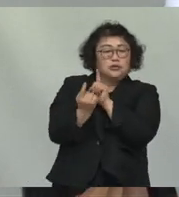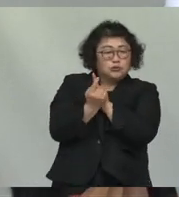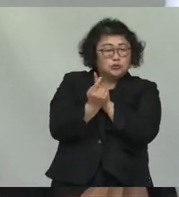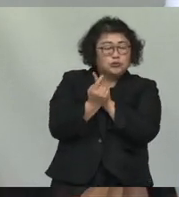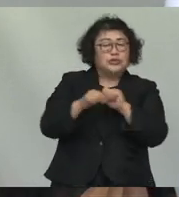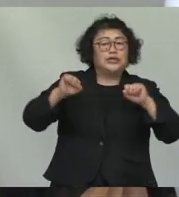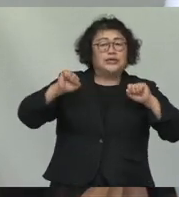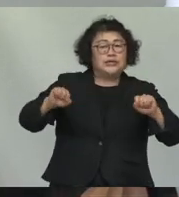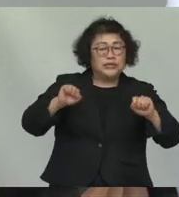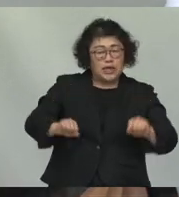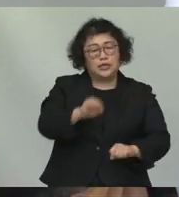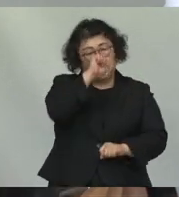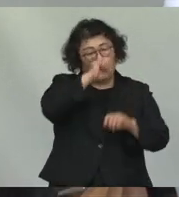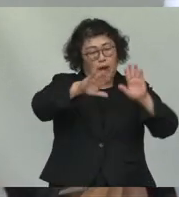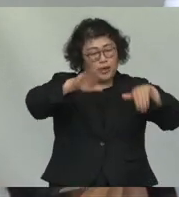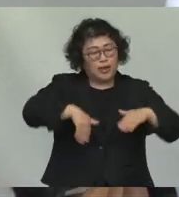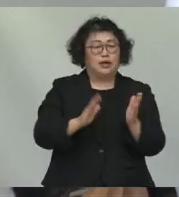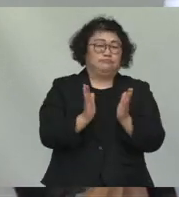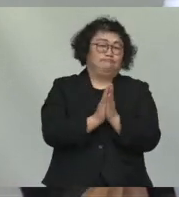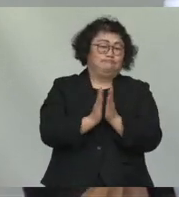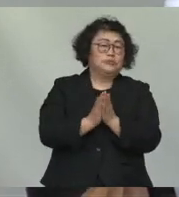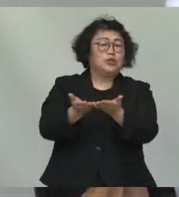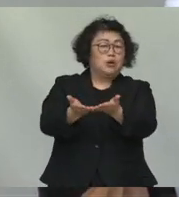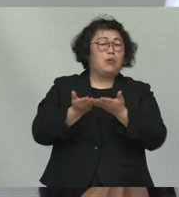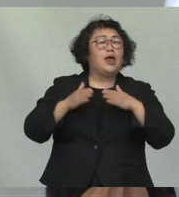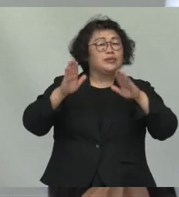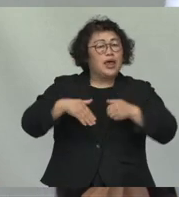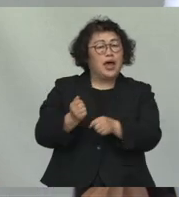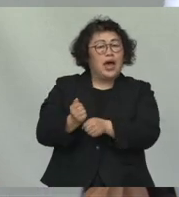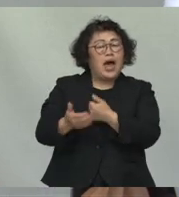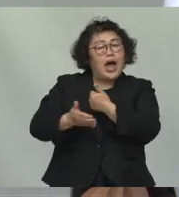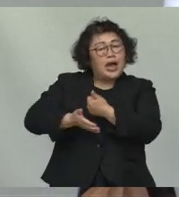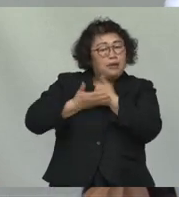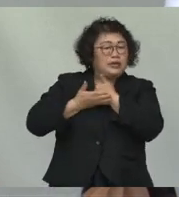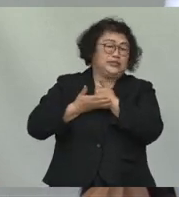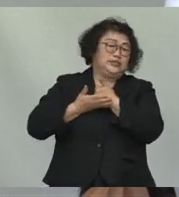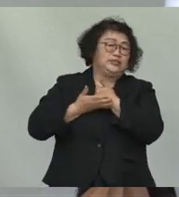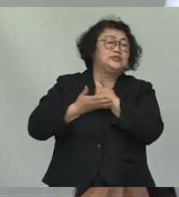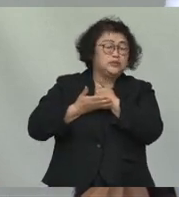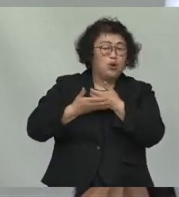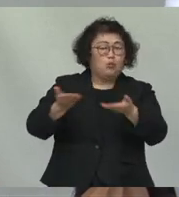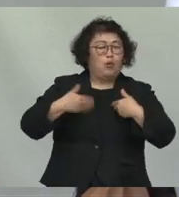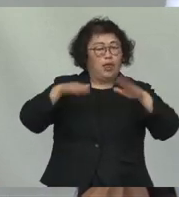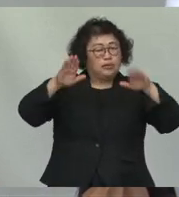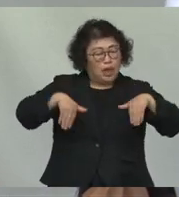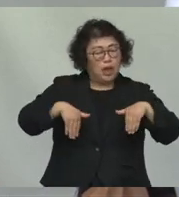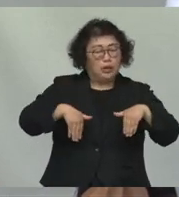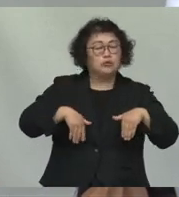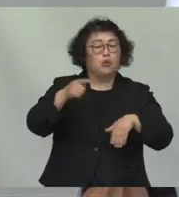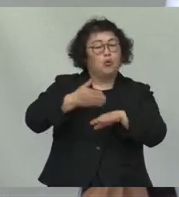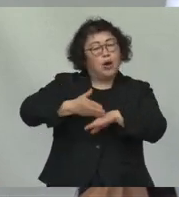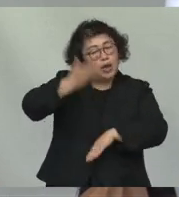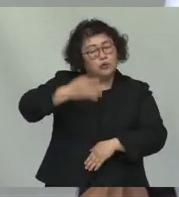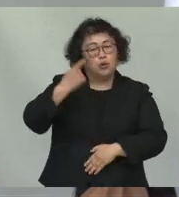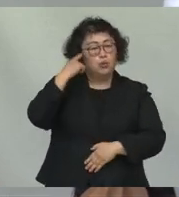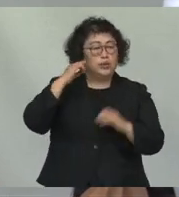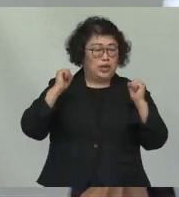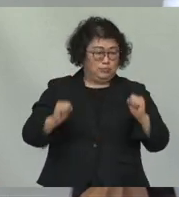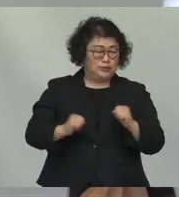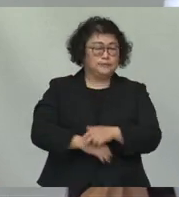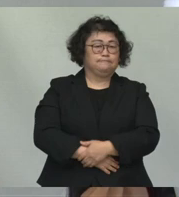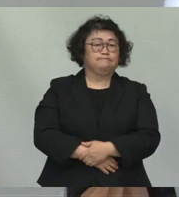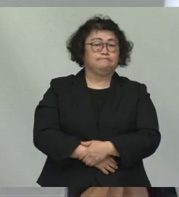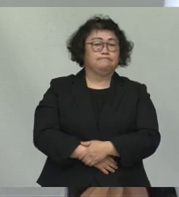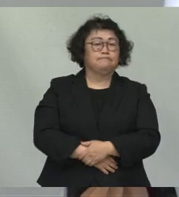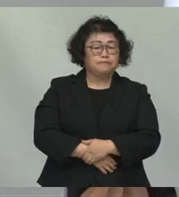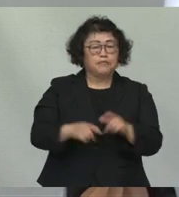生きていてよかったという励ましのメッセージであると思います。